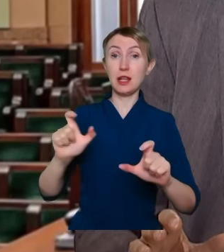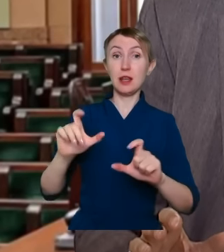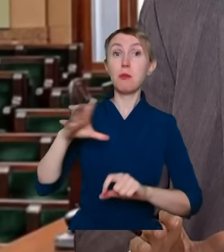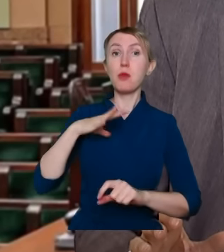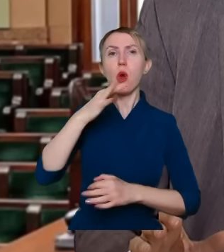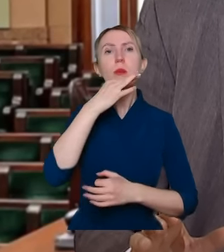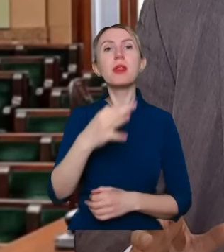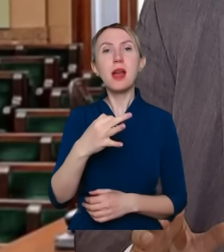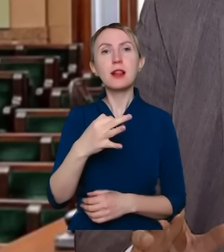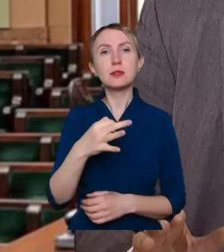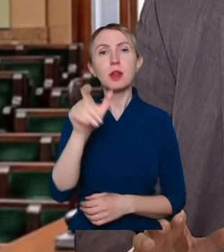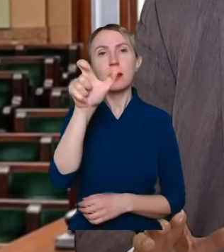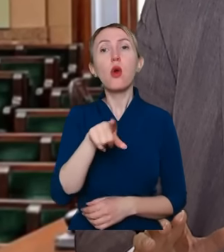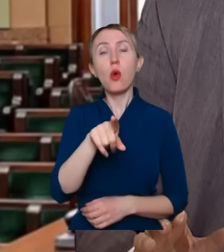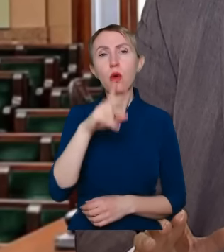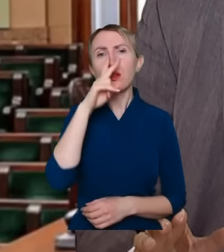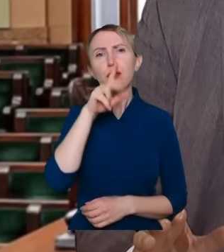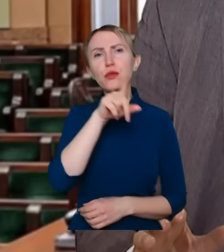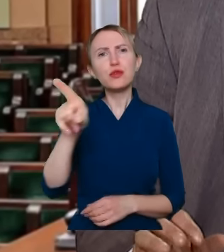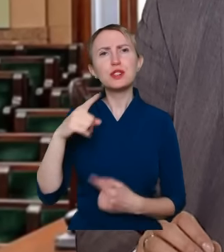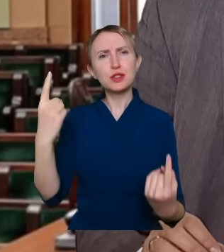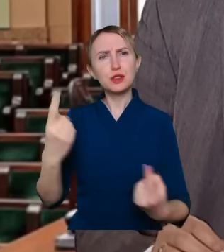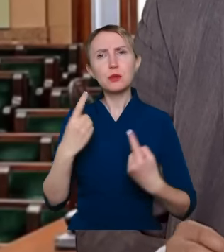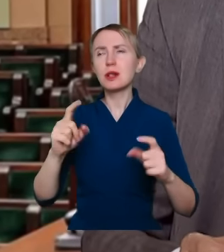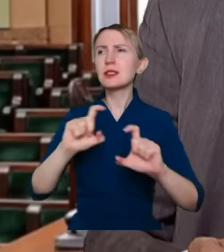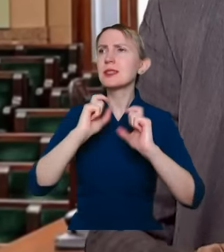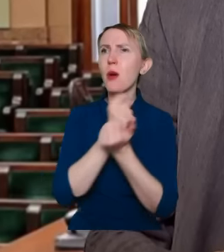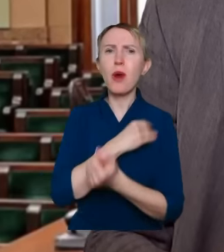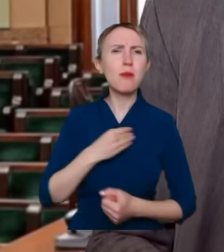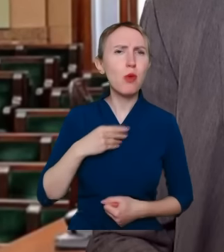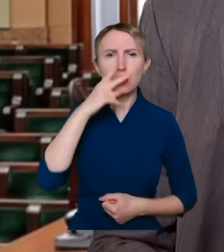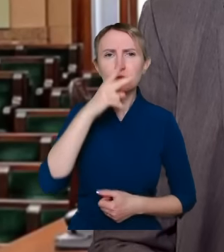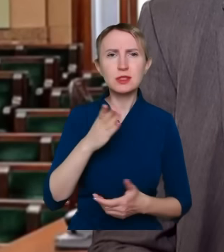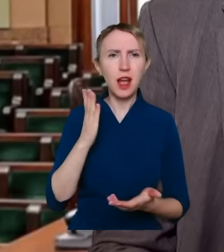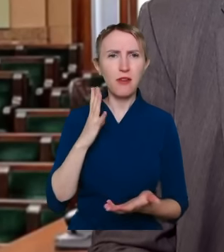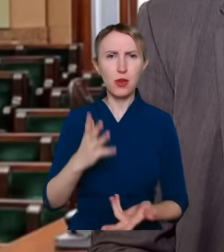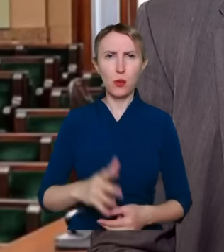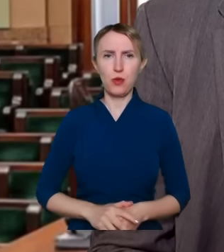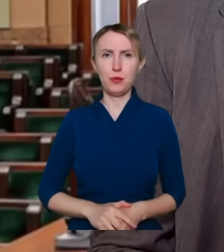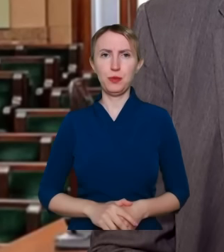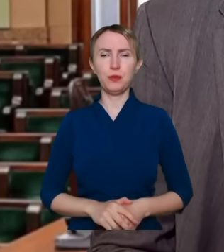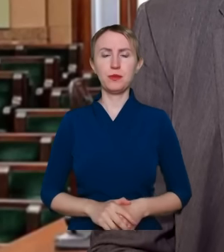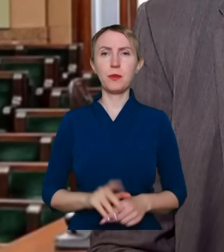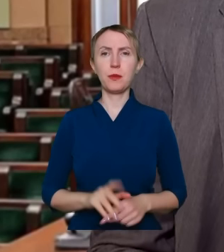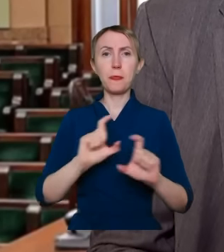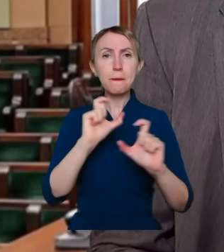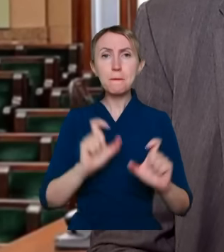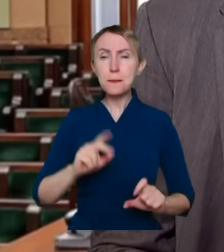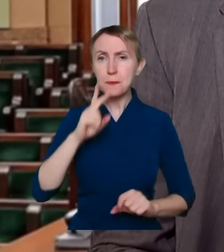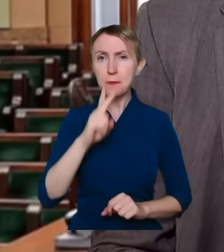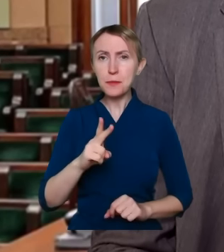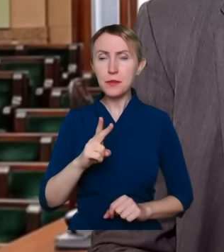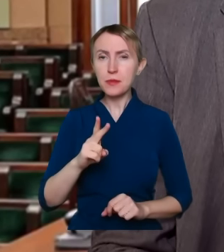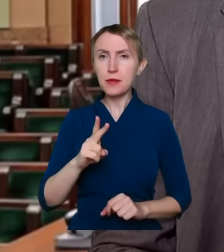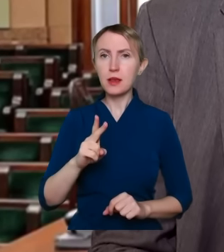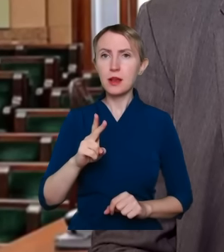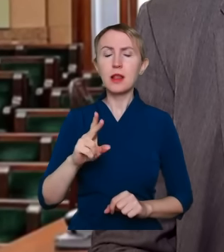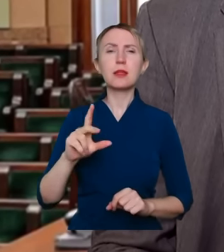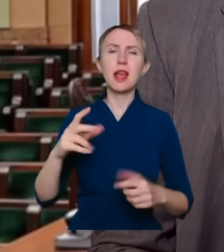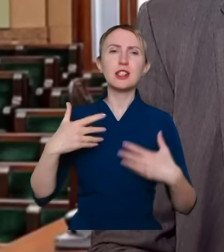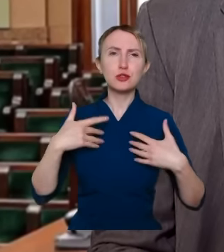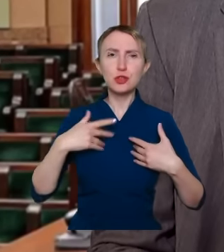go Czy widząc te obrazki bo Cała Polska widziała na bieżąco na laie można